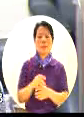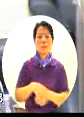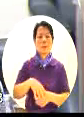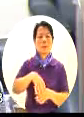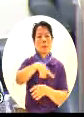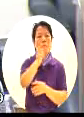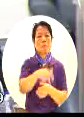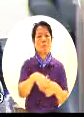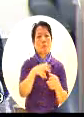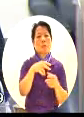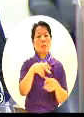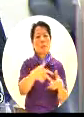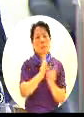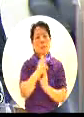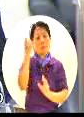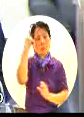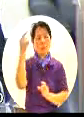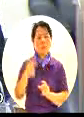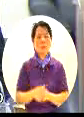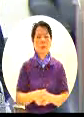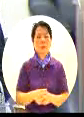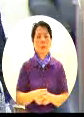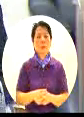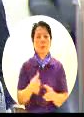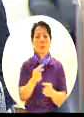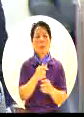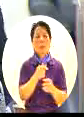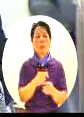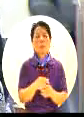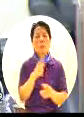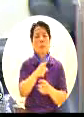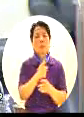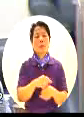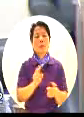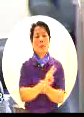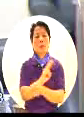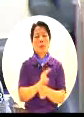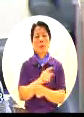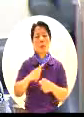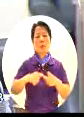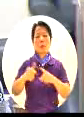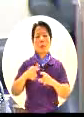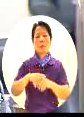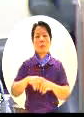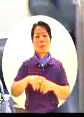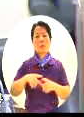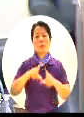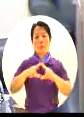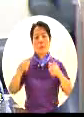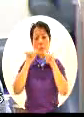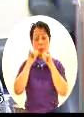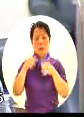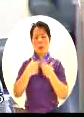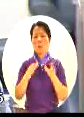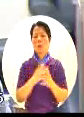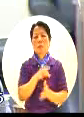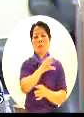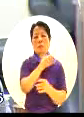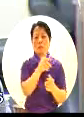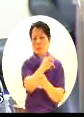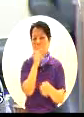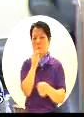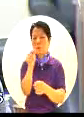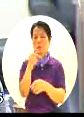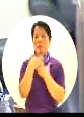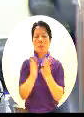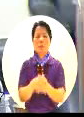啦，还是去到有迄个林园大楼去哈？我也感觉不会吸引